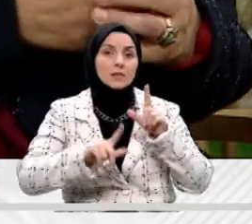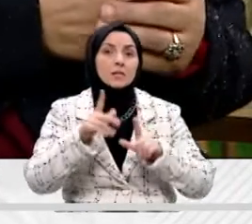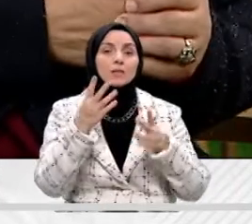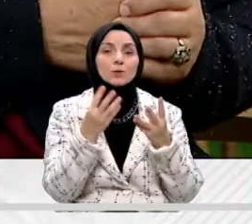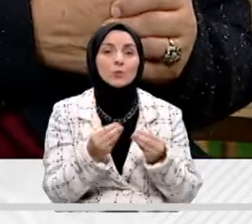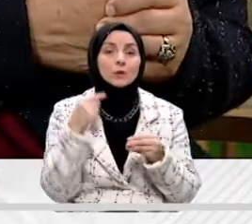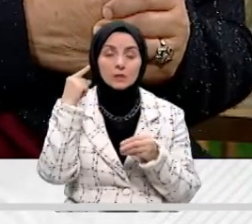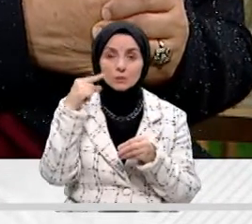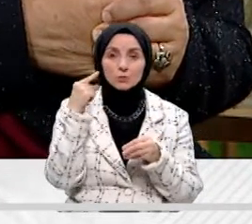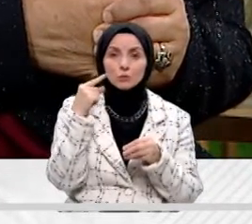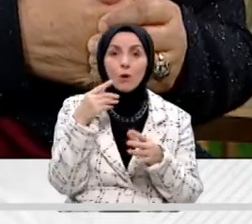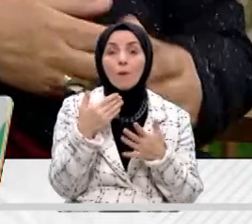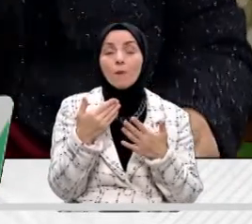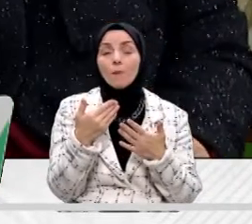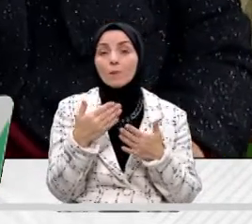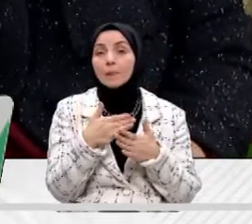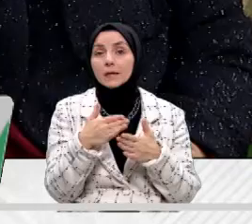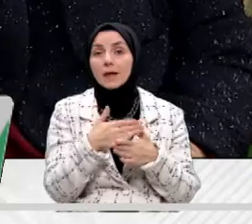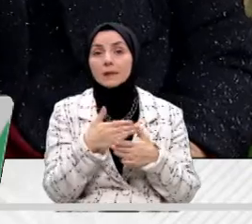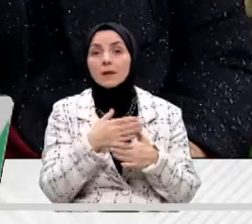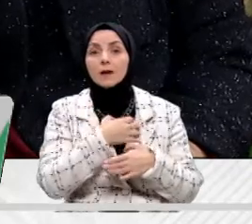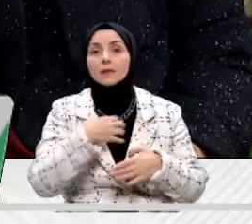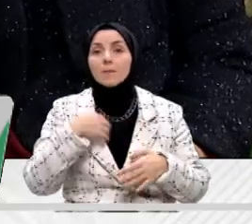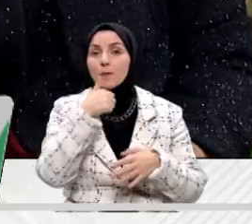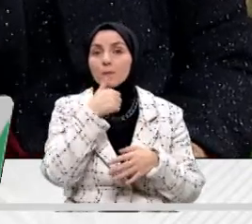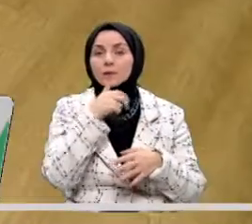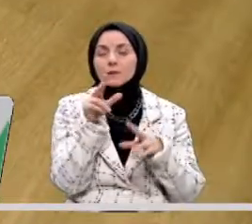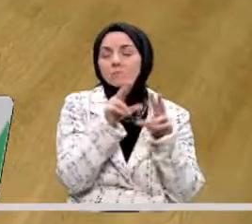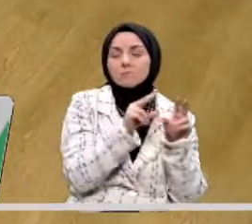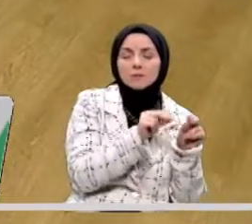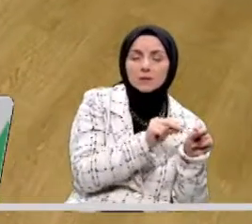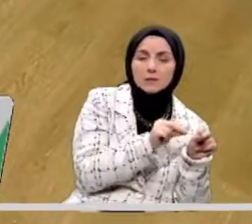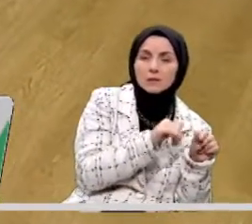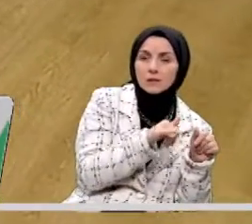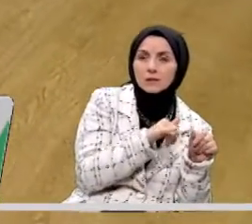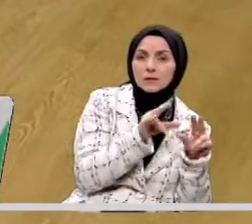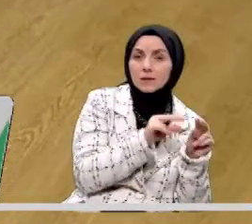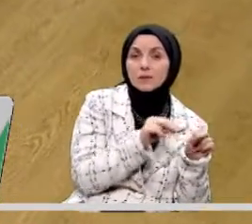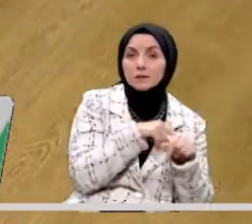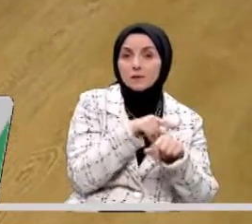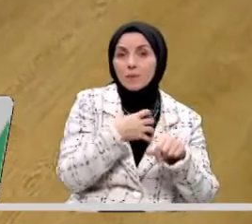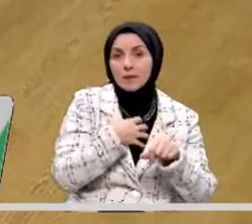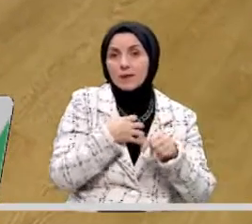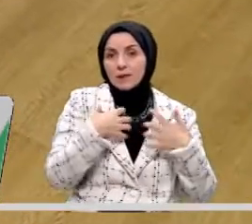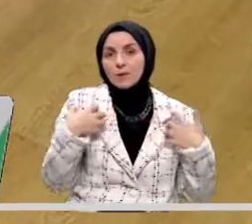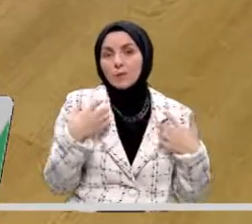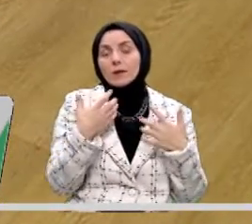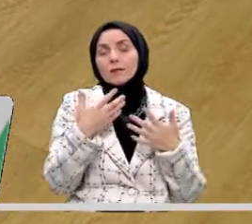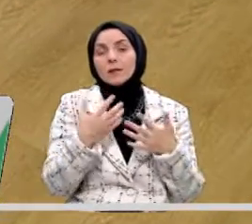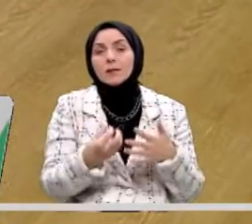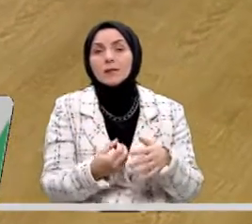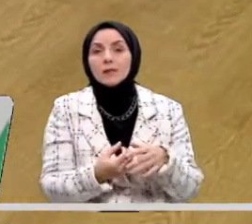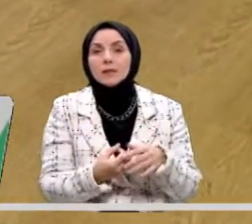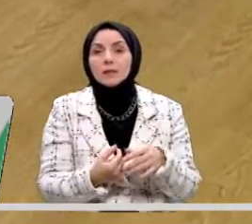olmalıyım orada kendini güvende hissediyor Peki anne babanın yatağında kendini güvende hisseden çocuk yarın sosyal ortama koyduğunuzda